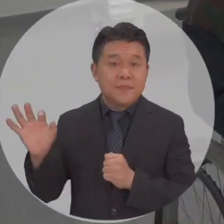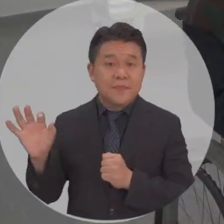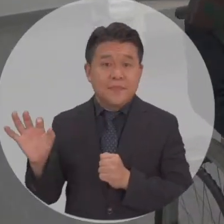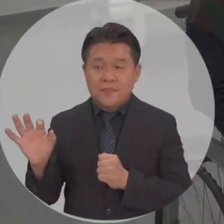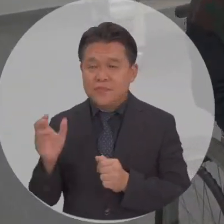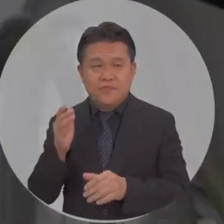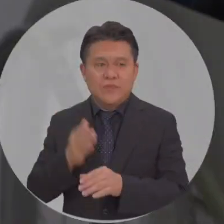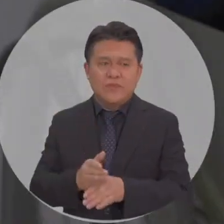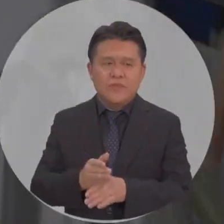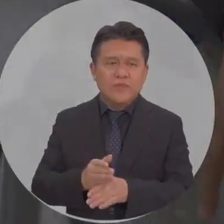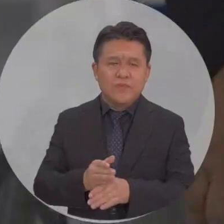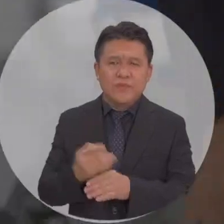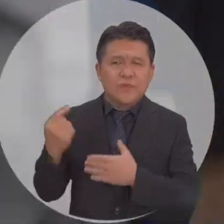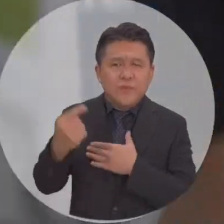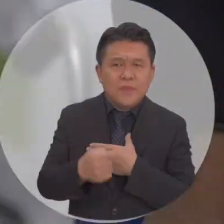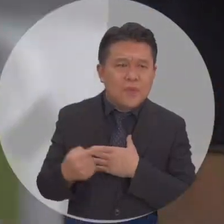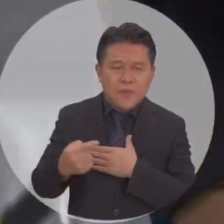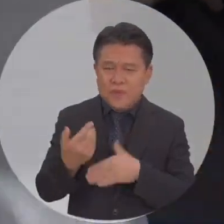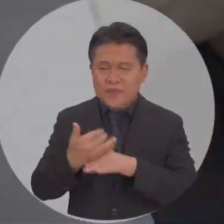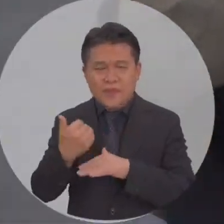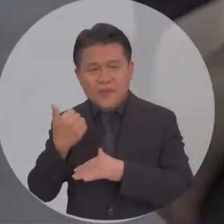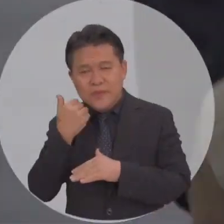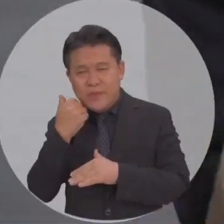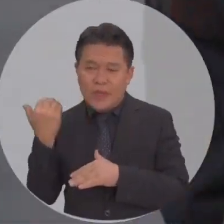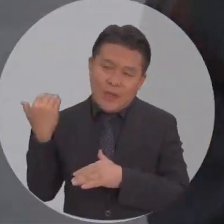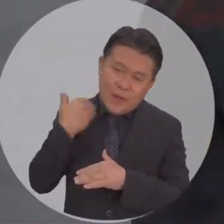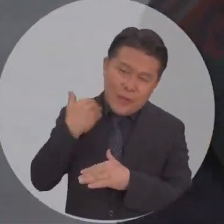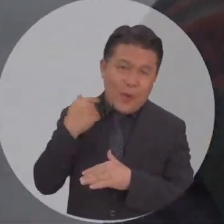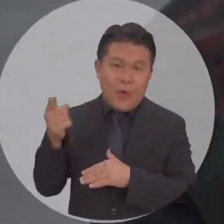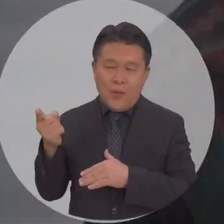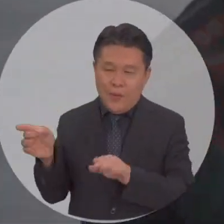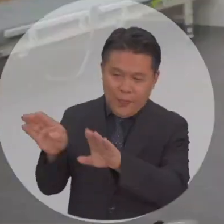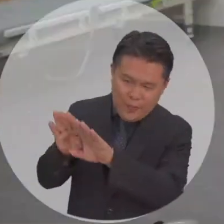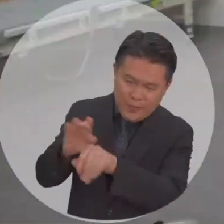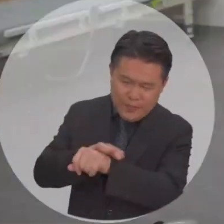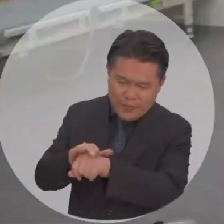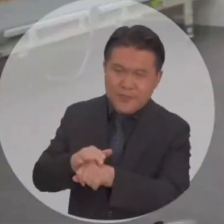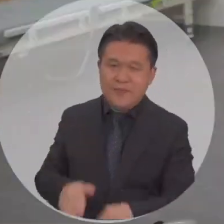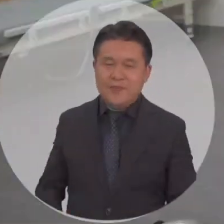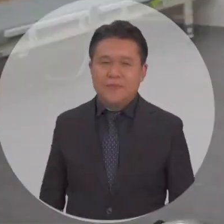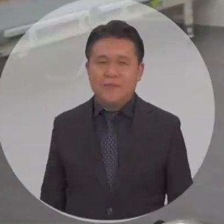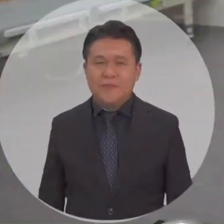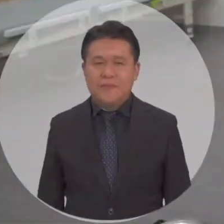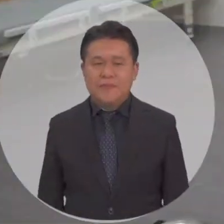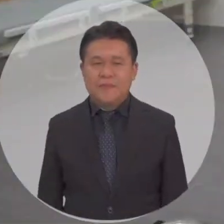화장실 이용 중 대상자의 몸이 다른 사람에게 보이지 않도록 신경 씁니다.